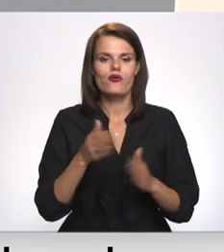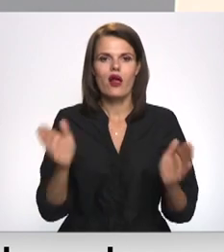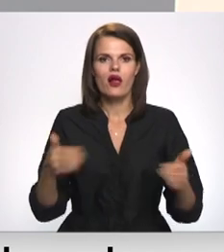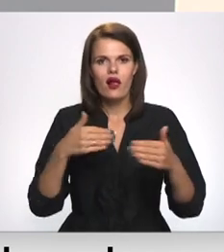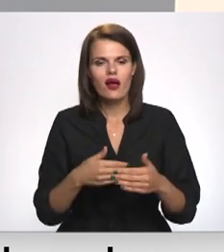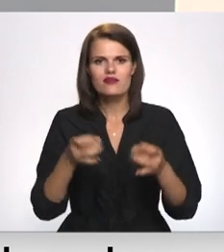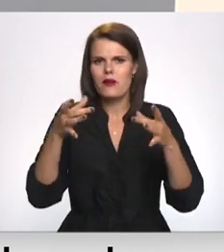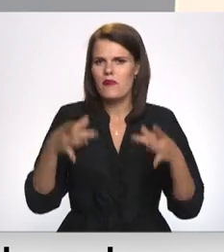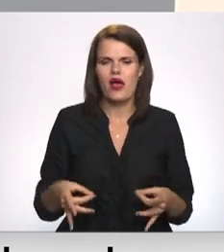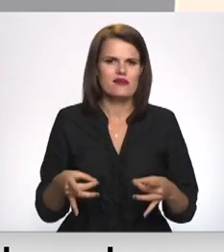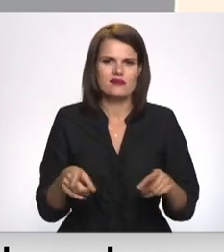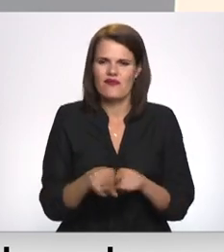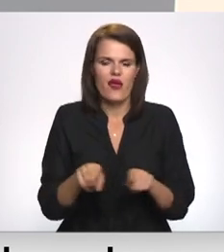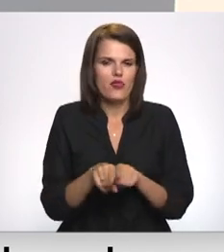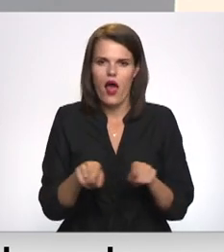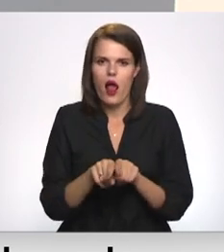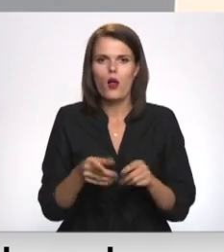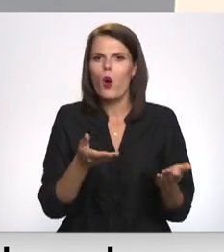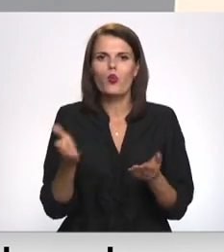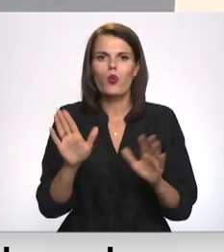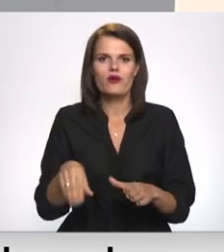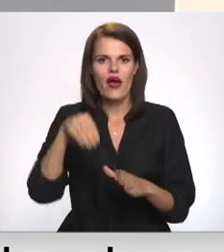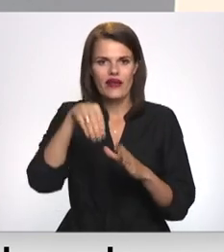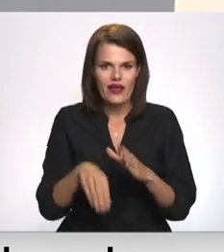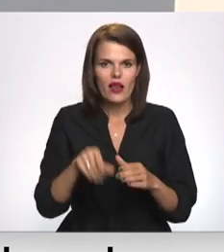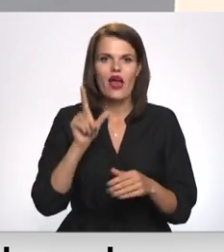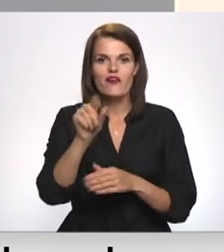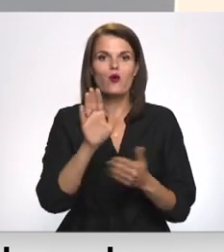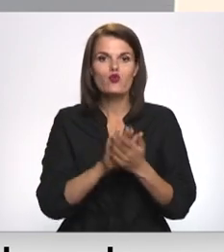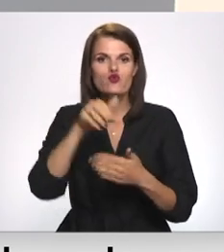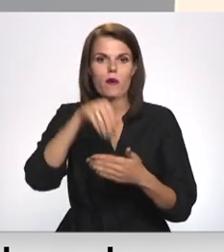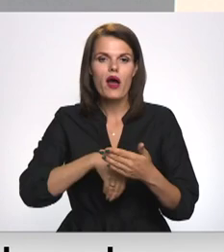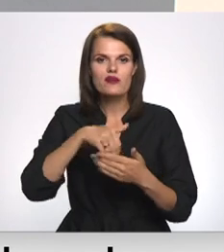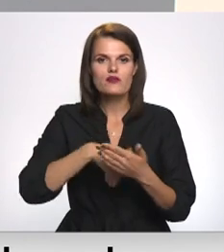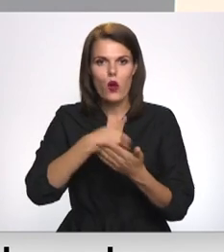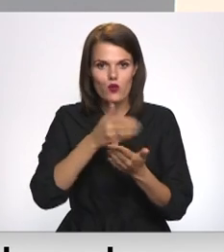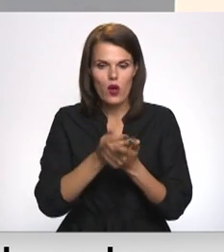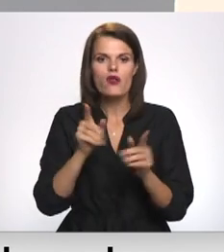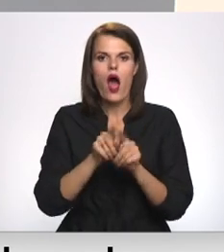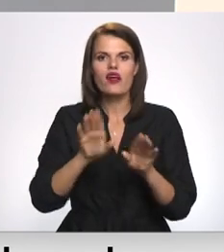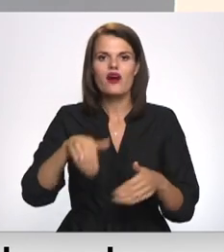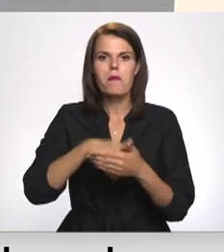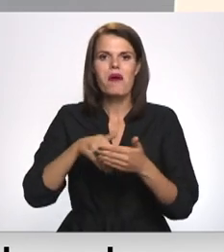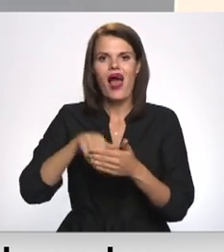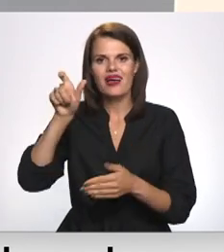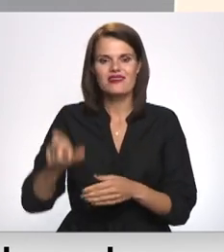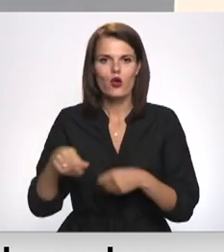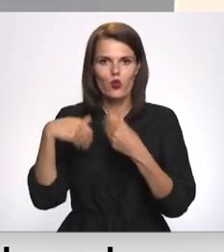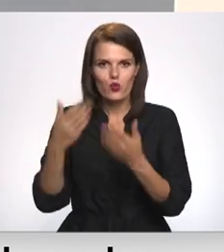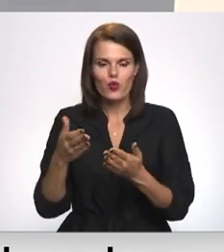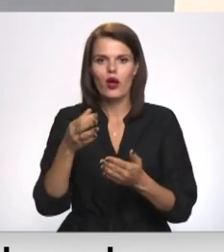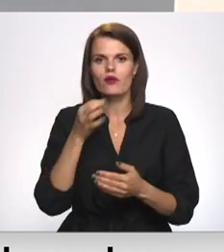kastē, maisiņā, jebkur, kur jūs varat ielikt, dodamies pastu nodaļu, varam arī atdot pasniekam,